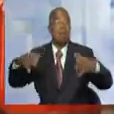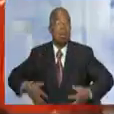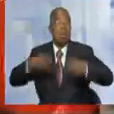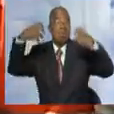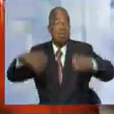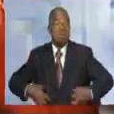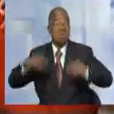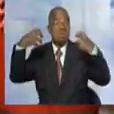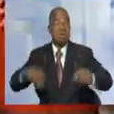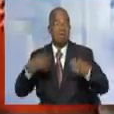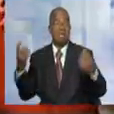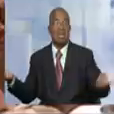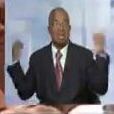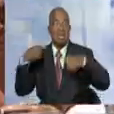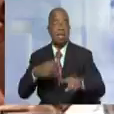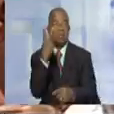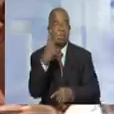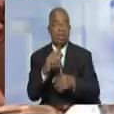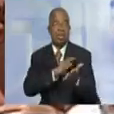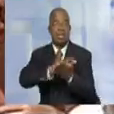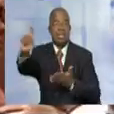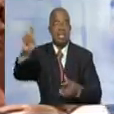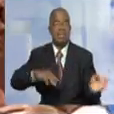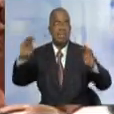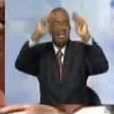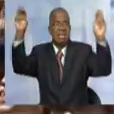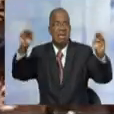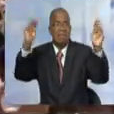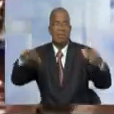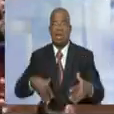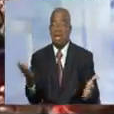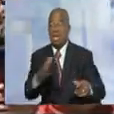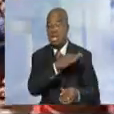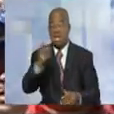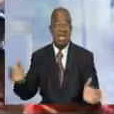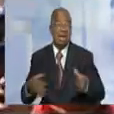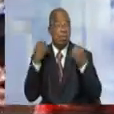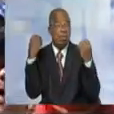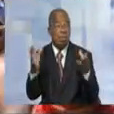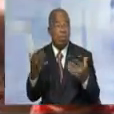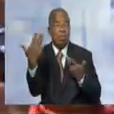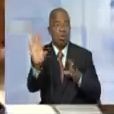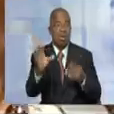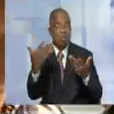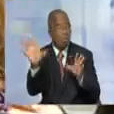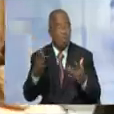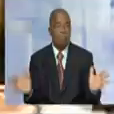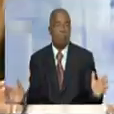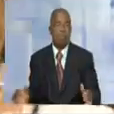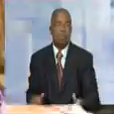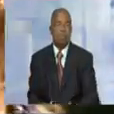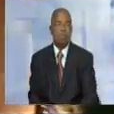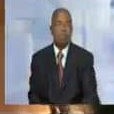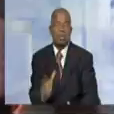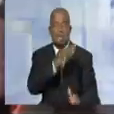Venezuela secoué depuis deux semaines par des manifestations ayant fait une dizaine de morts pour protester contre l'insécurité et le coût de la vie. Pour